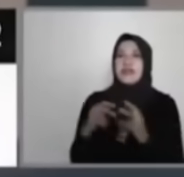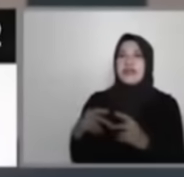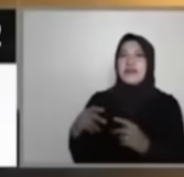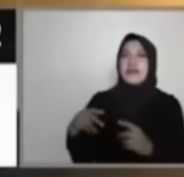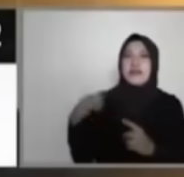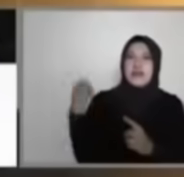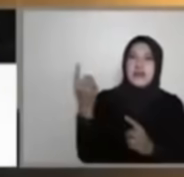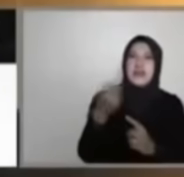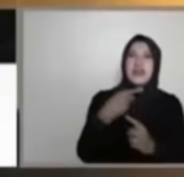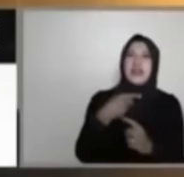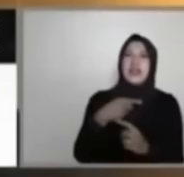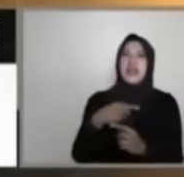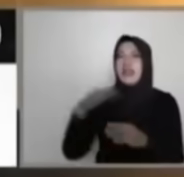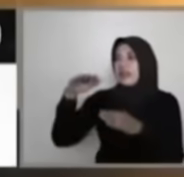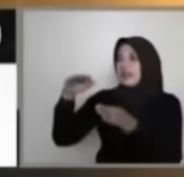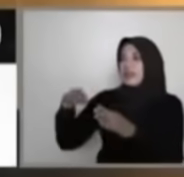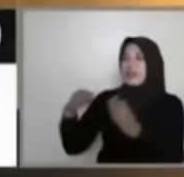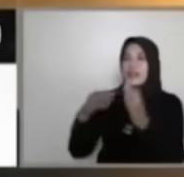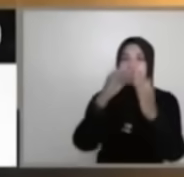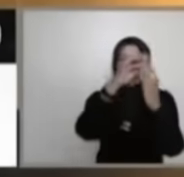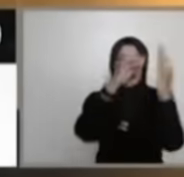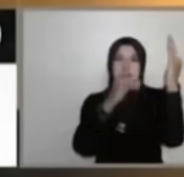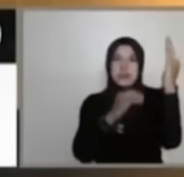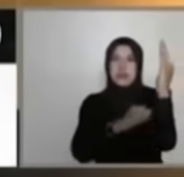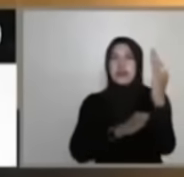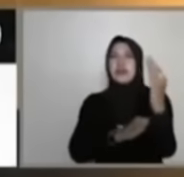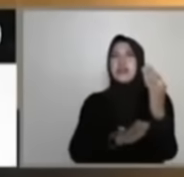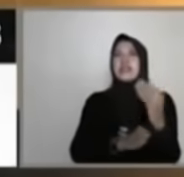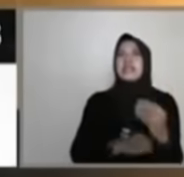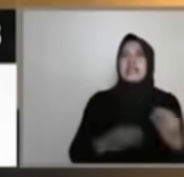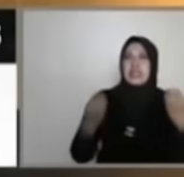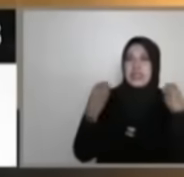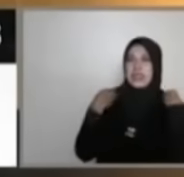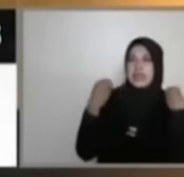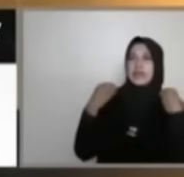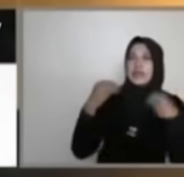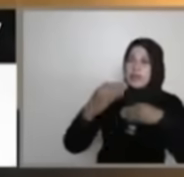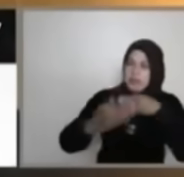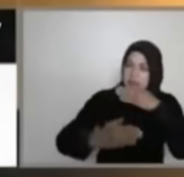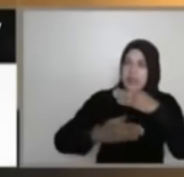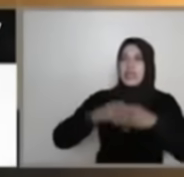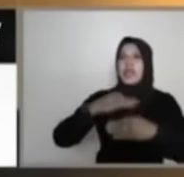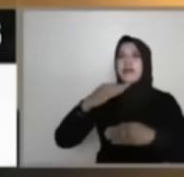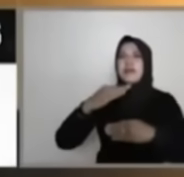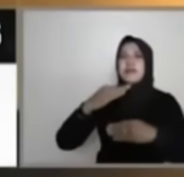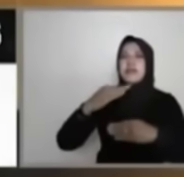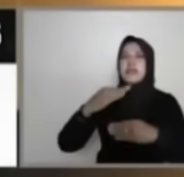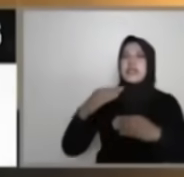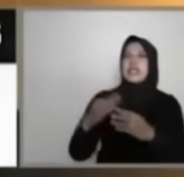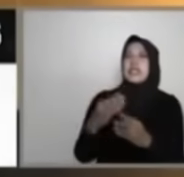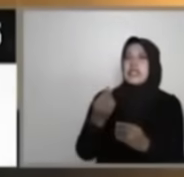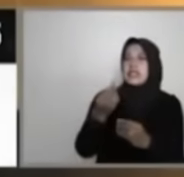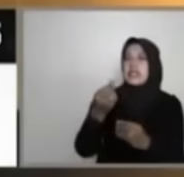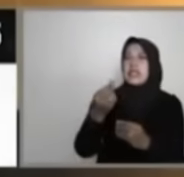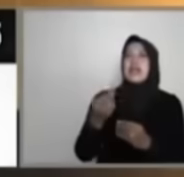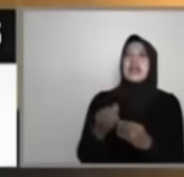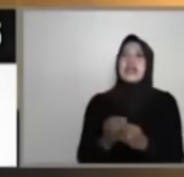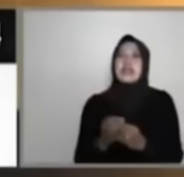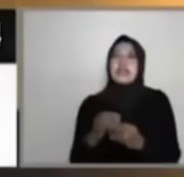Kami bersama Dekfat wakil saya akan menjumpai beliau, akan menambahkan dana OSIS